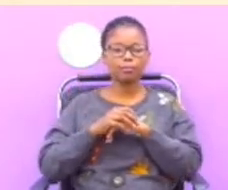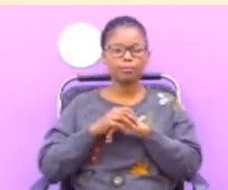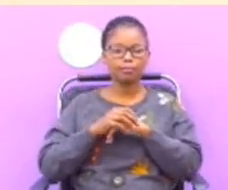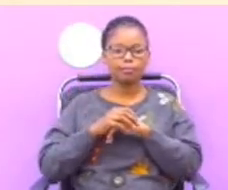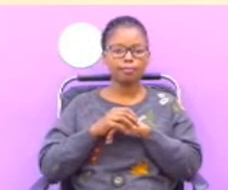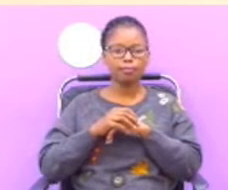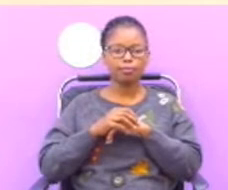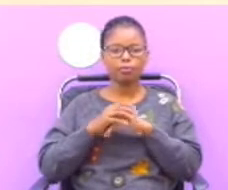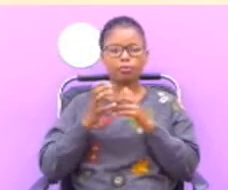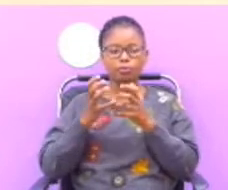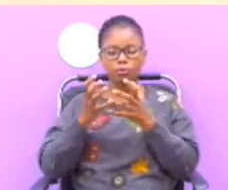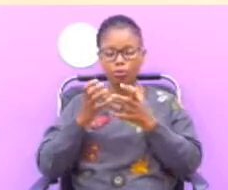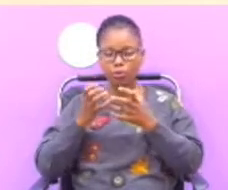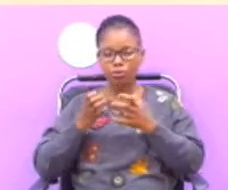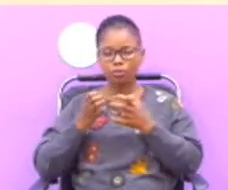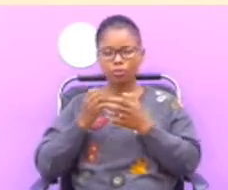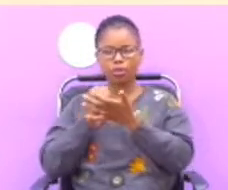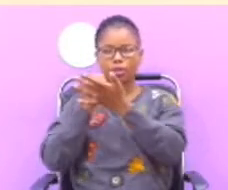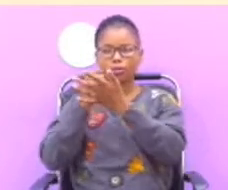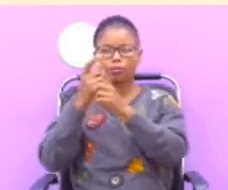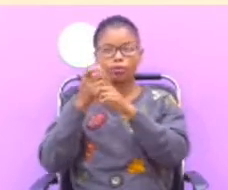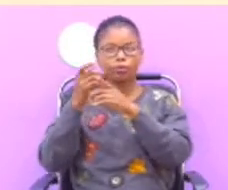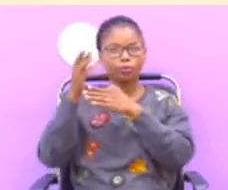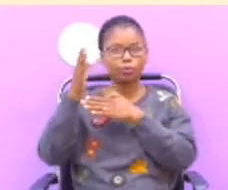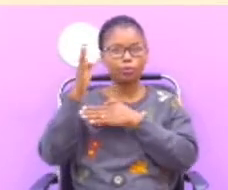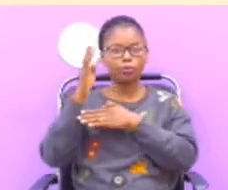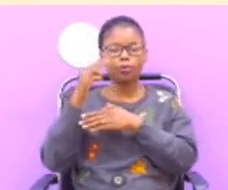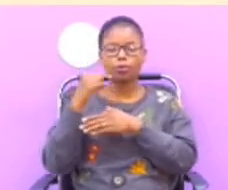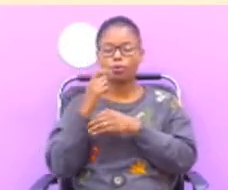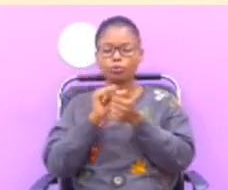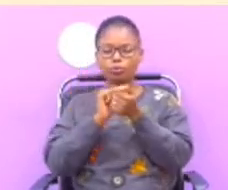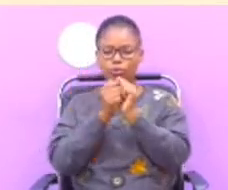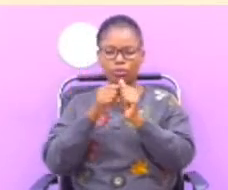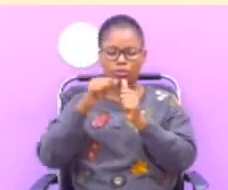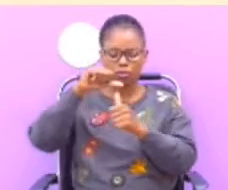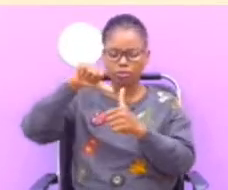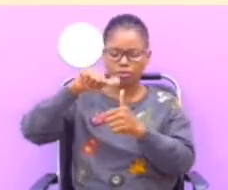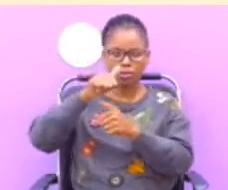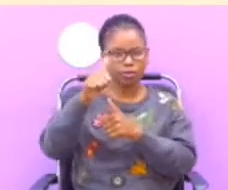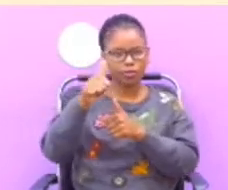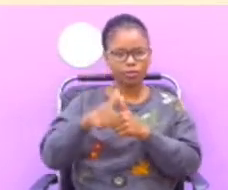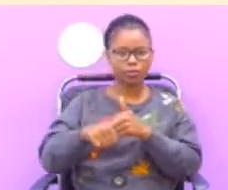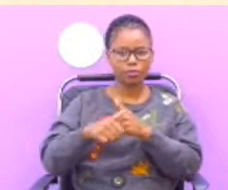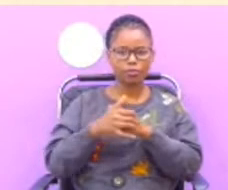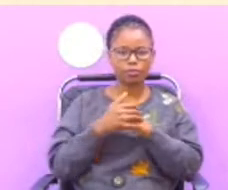ndirabatara uteithio kuma kuri ngai ngai uria utacenjagia na ngai uria utagarurukaga